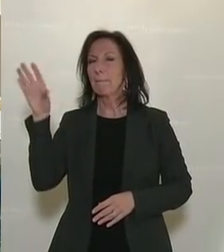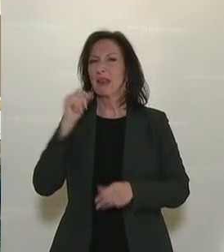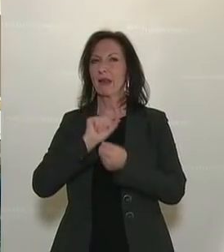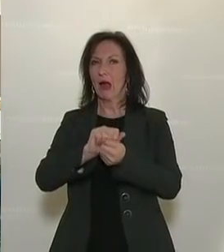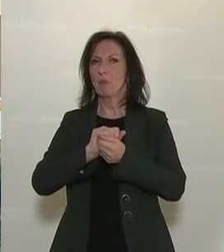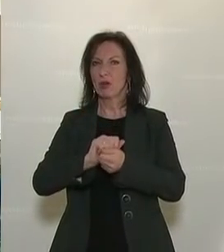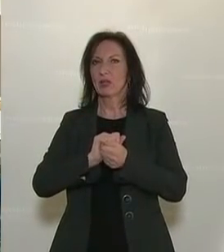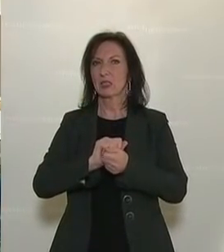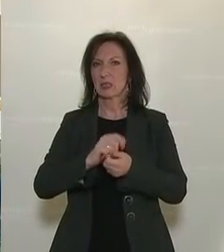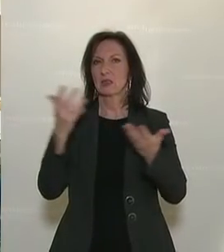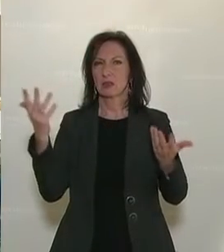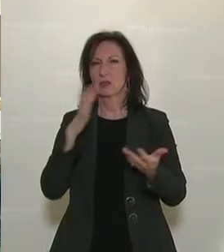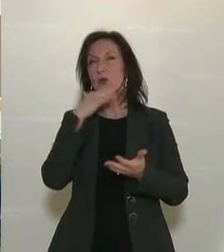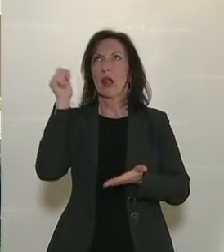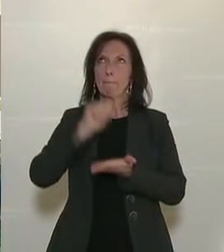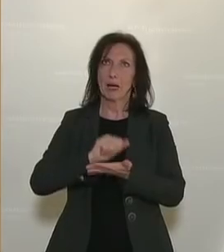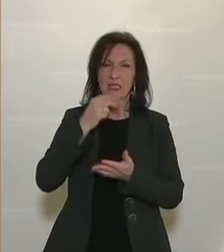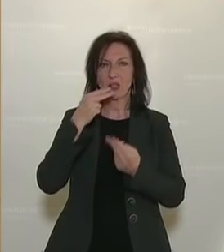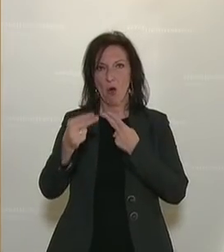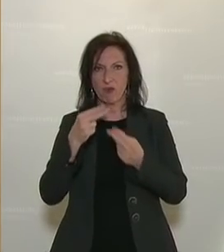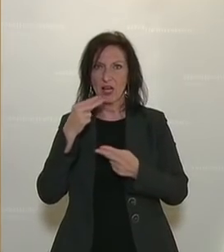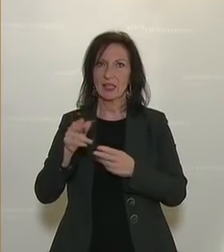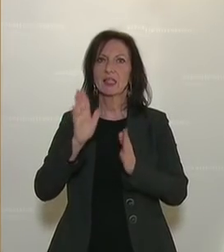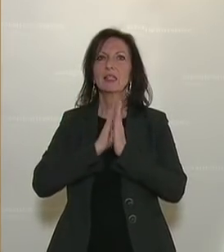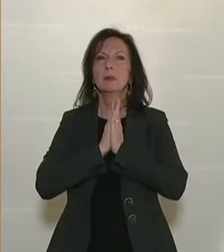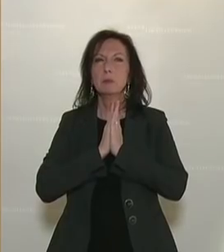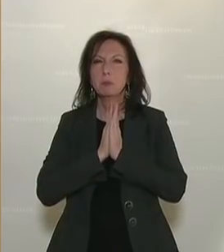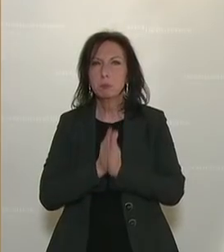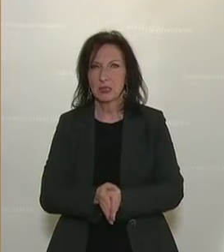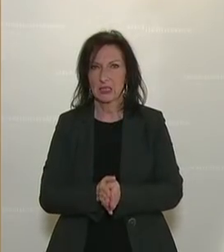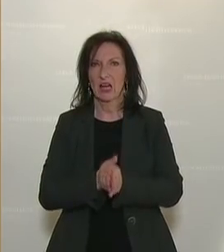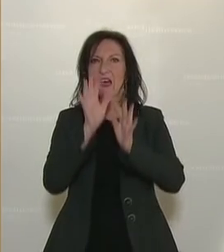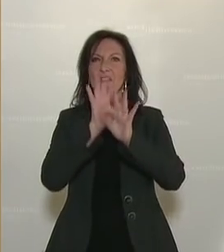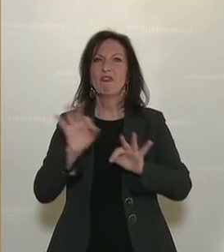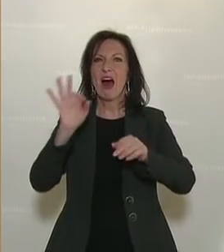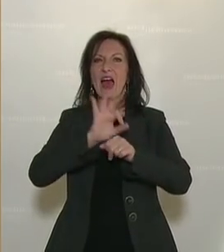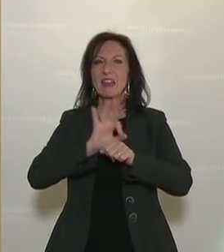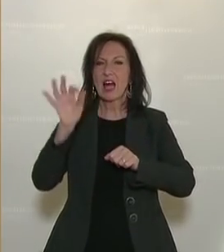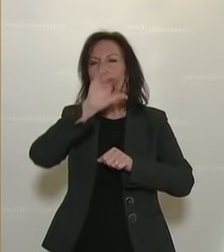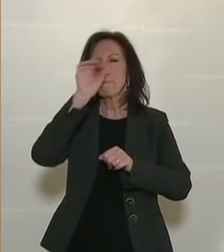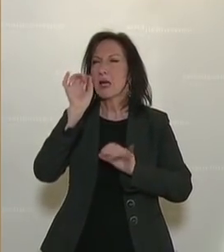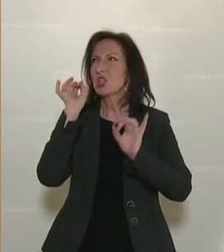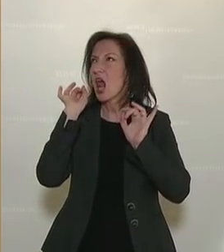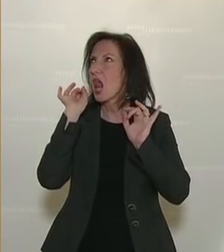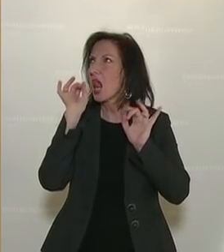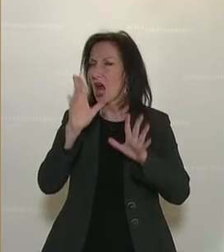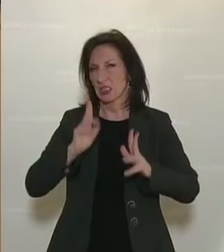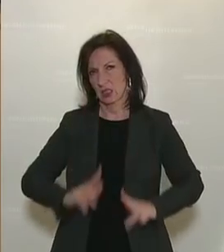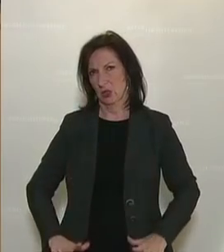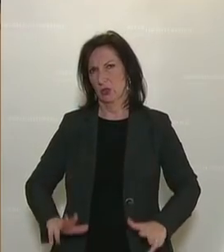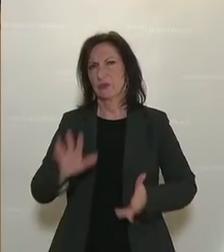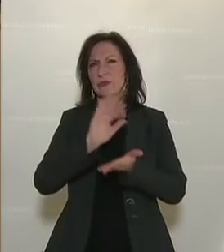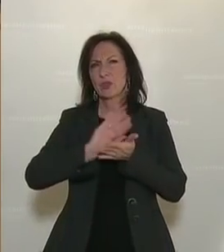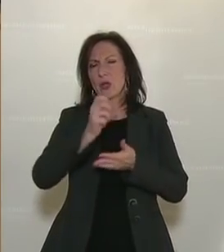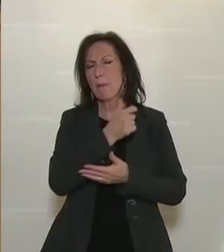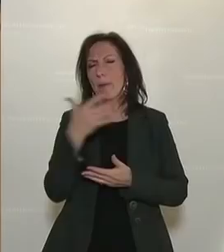den zahllosen Pressekonferenzen. Lassen Sie die Leute über die Feiertage in Ruhe. Verschonen Sie uns zumindest für die